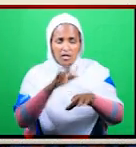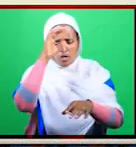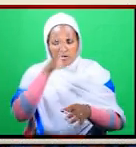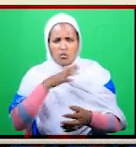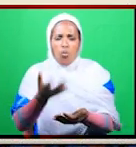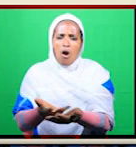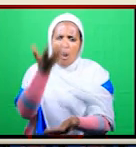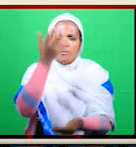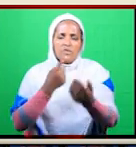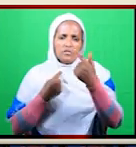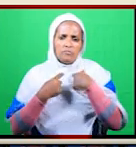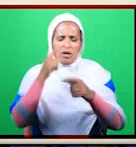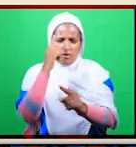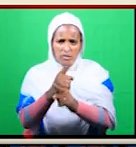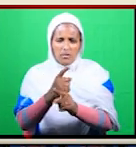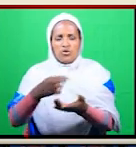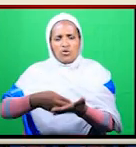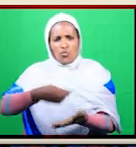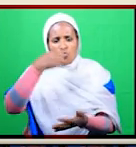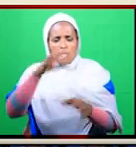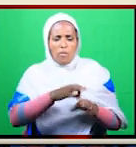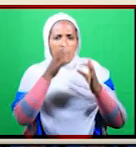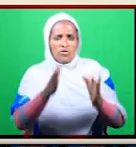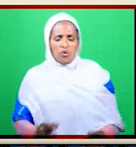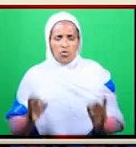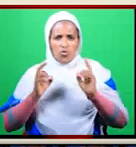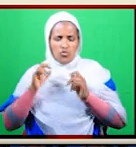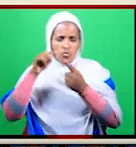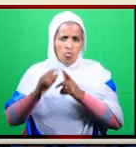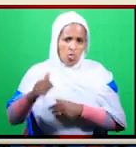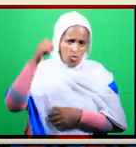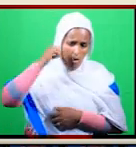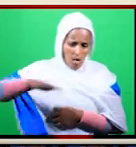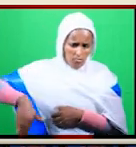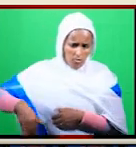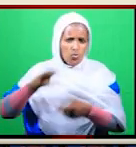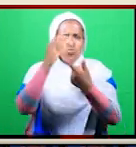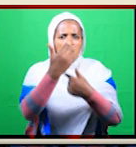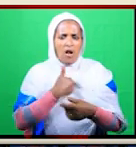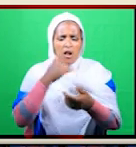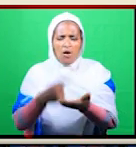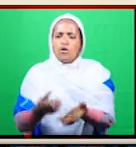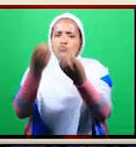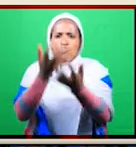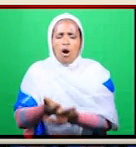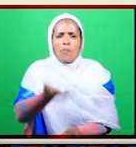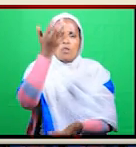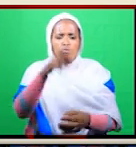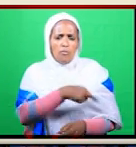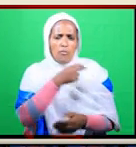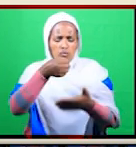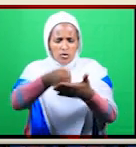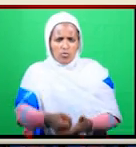እንግዲህ ሰው ሀብትን ሲመኝ ልክ ነው፣ ከቁርባን ከመንፈሳዊ ሕይወት ወደኋላ የሚልበት ሁኔታ ይኖራል። ያ ማለት ግን ብዙ